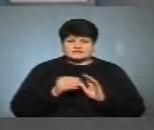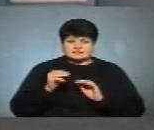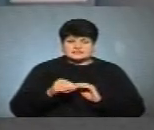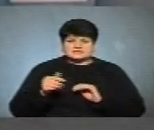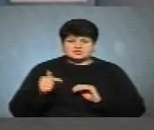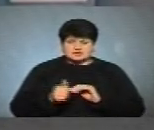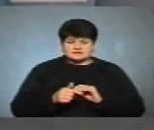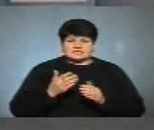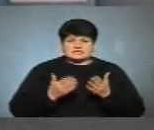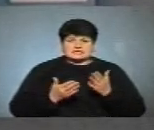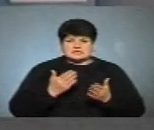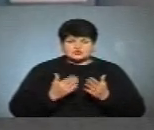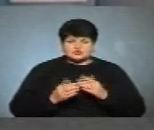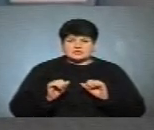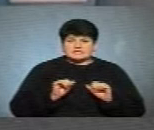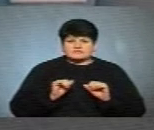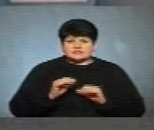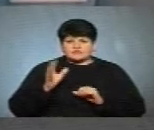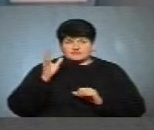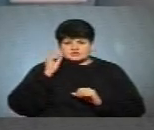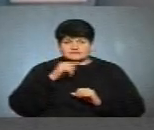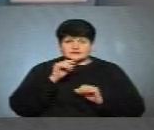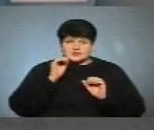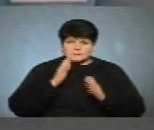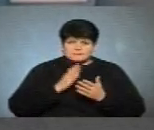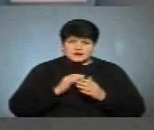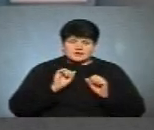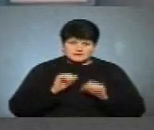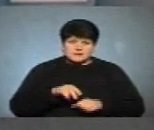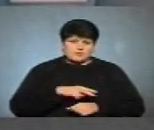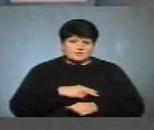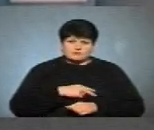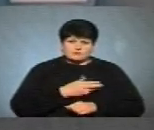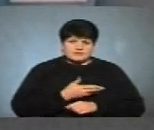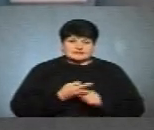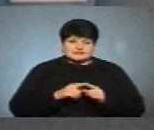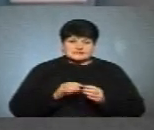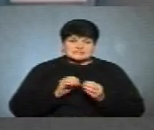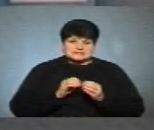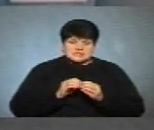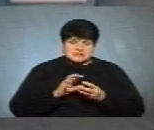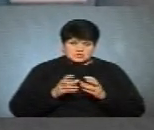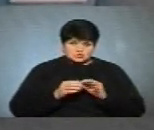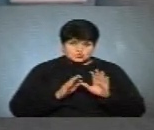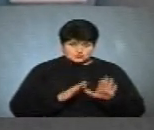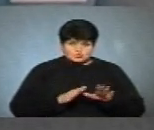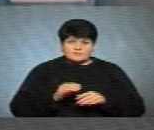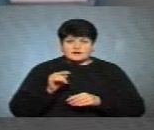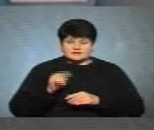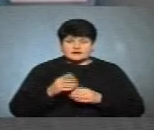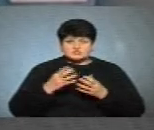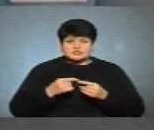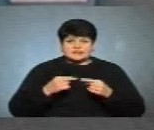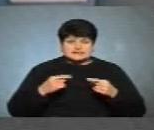якщо керівник вважає, він має право його преміювати. Це стала сума, а там ще